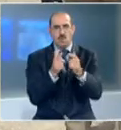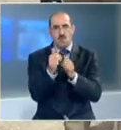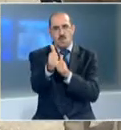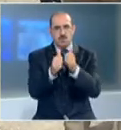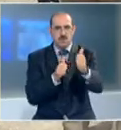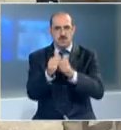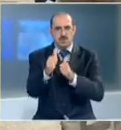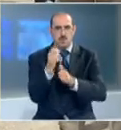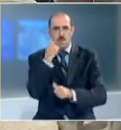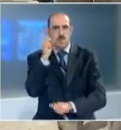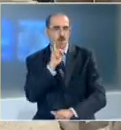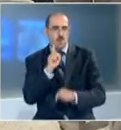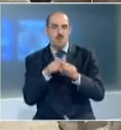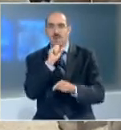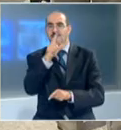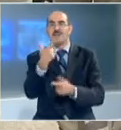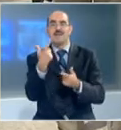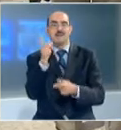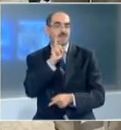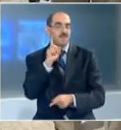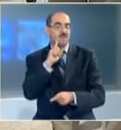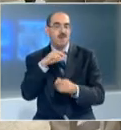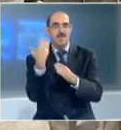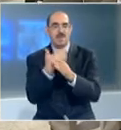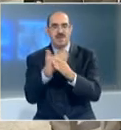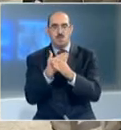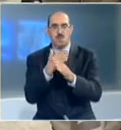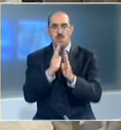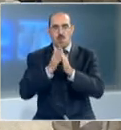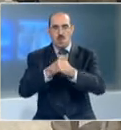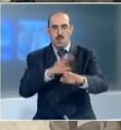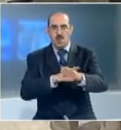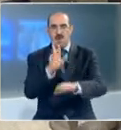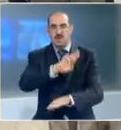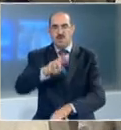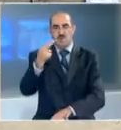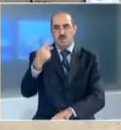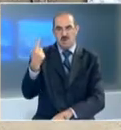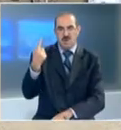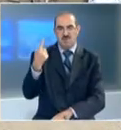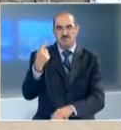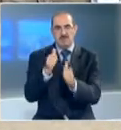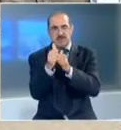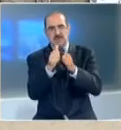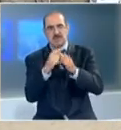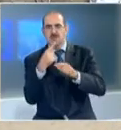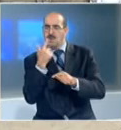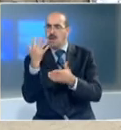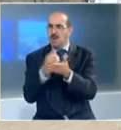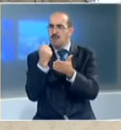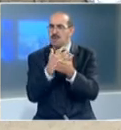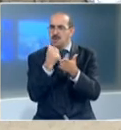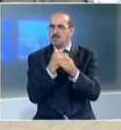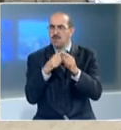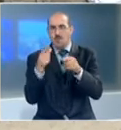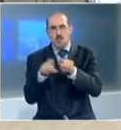الجنسين، لتعود الكلمة في الأخير عند الإناث للمدرسة العليا للبحرية لناحية العسكرية الأولى التي سيطرت على مجريات المنافسة